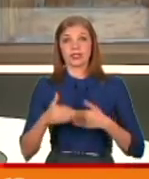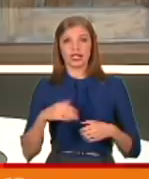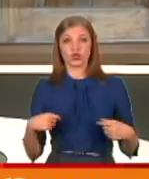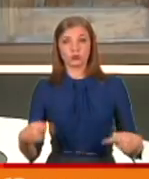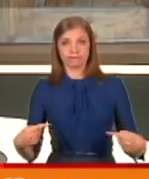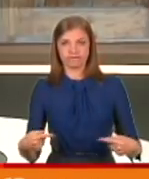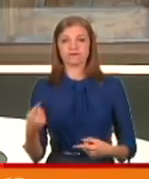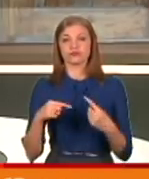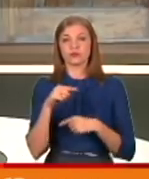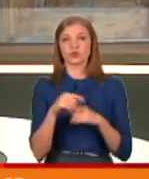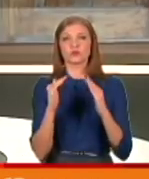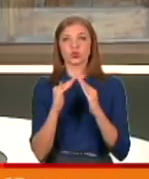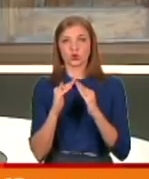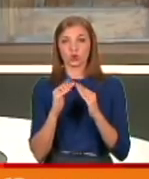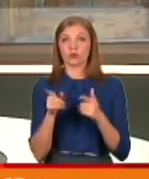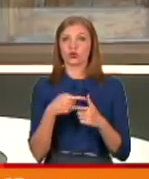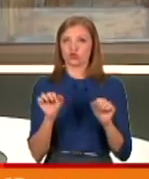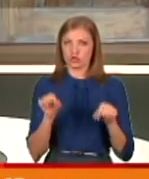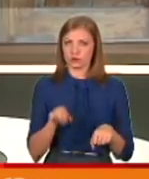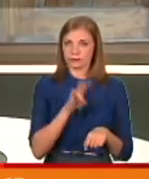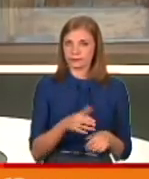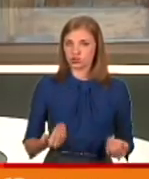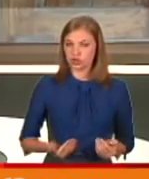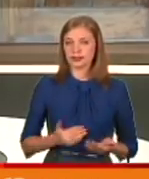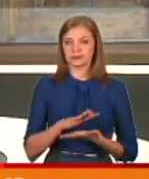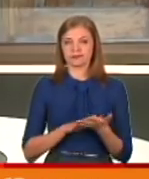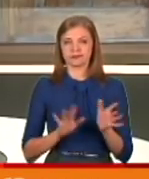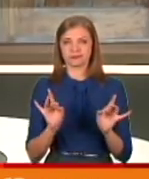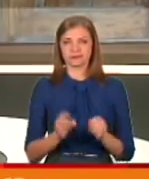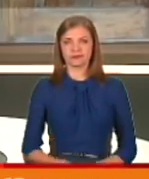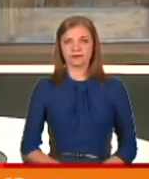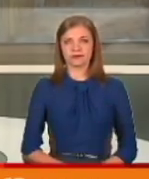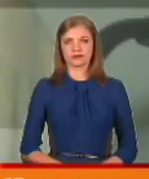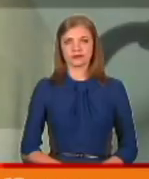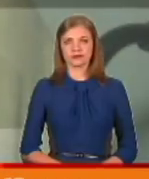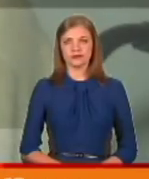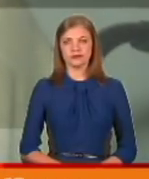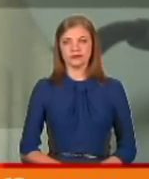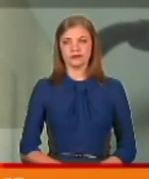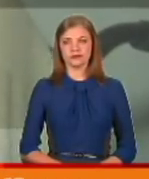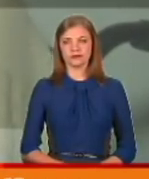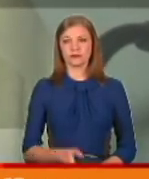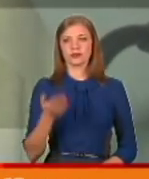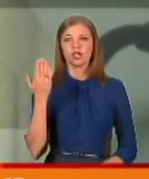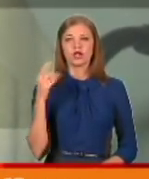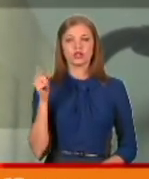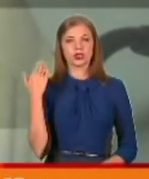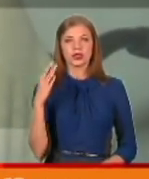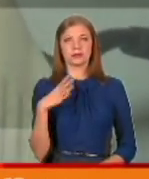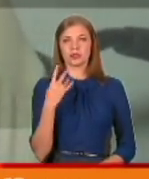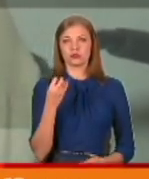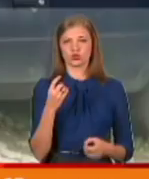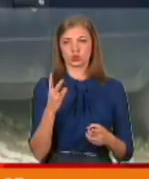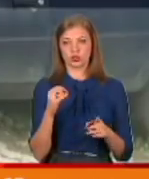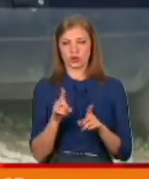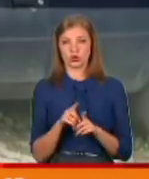візку повернувся додому. Та чи зможе там жити? Олена Парай розповість. Тоді не було де того, у неї